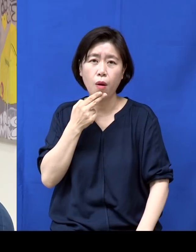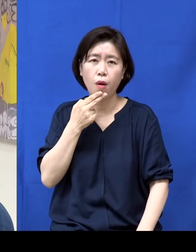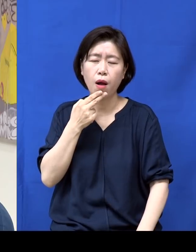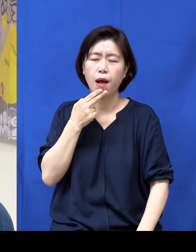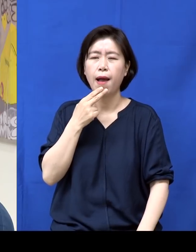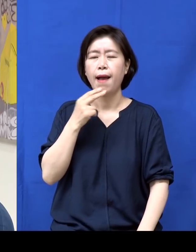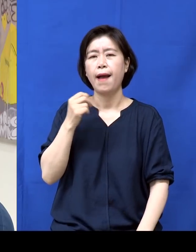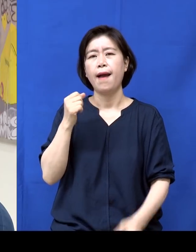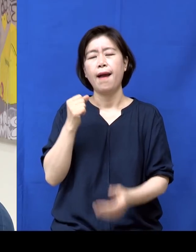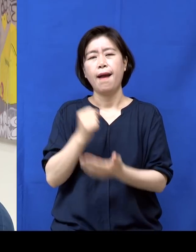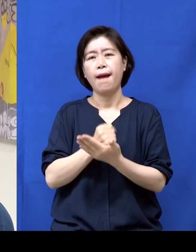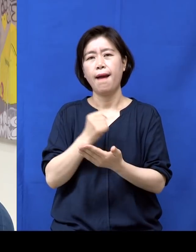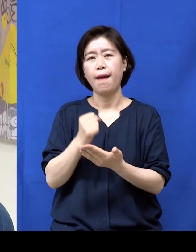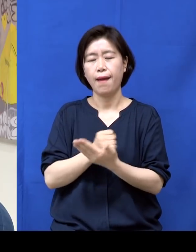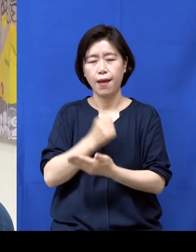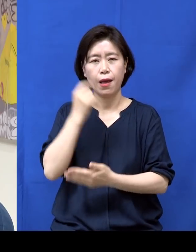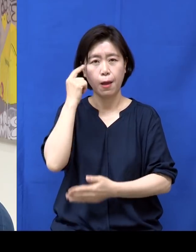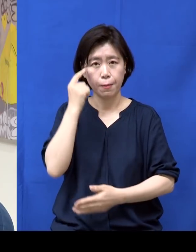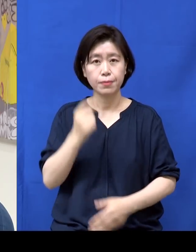후회로 밀려오더라고요.